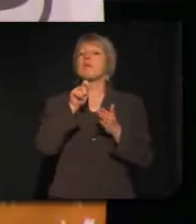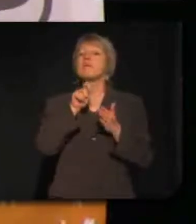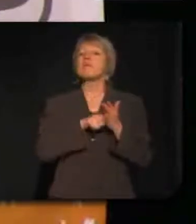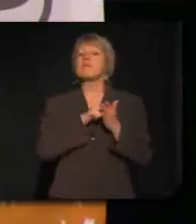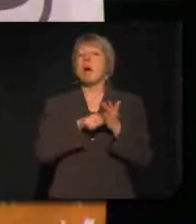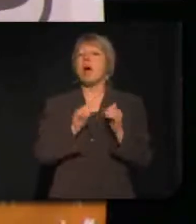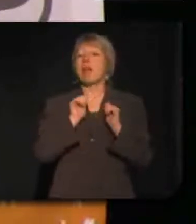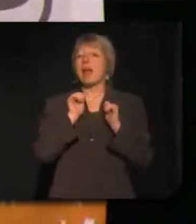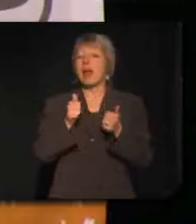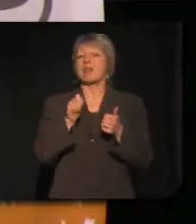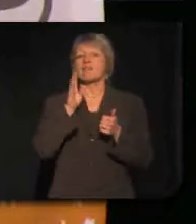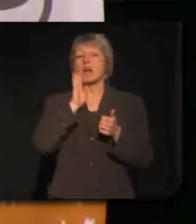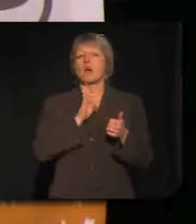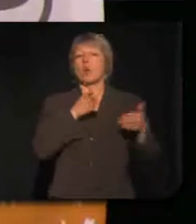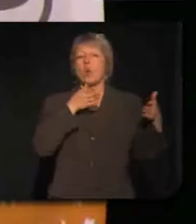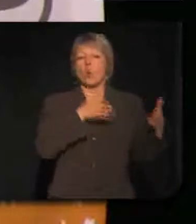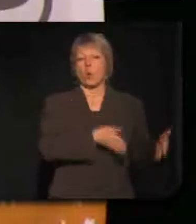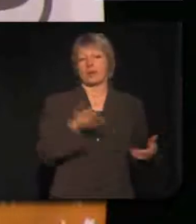Urnen